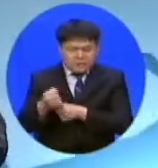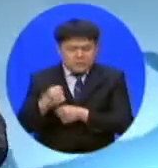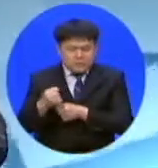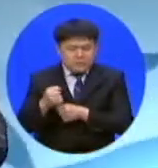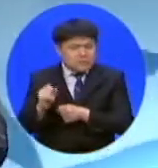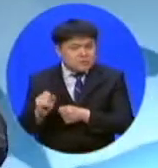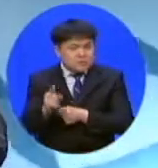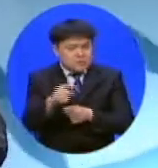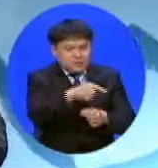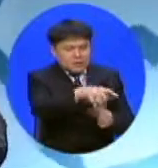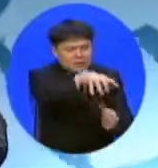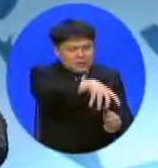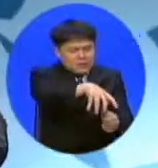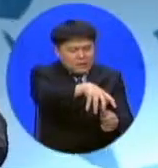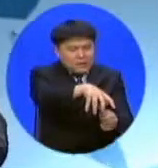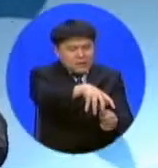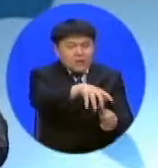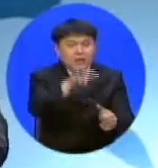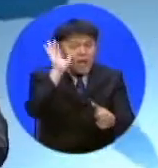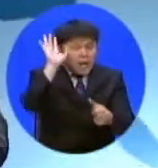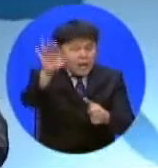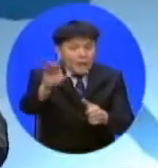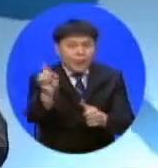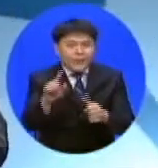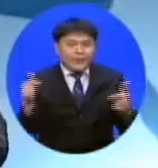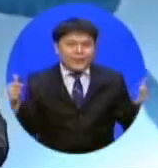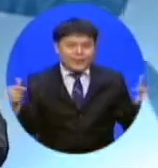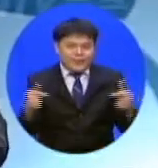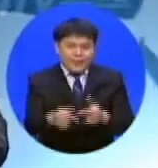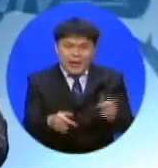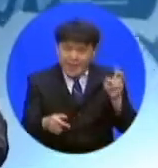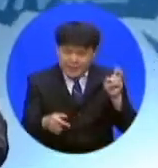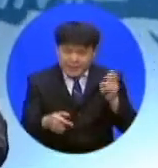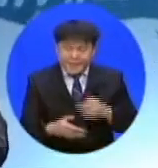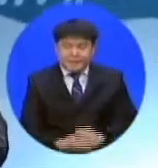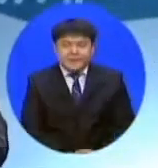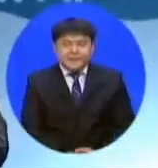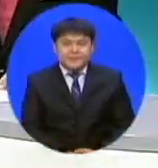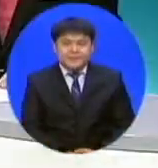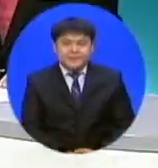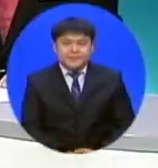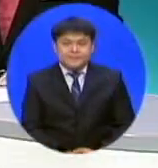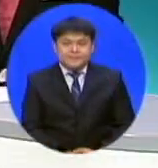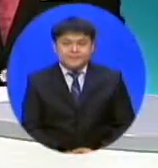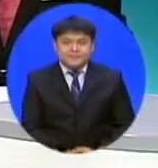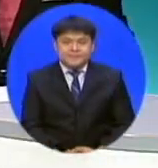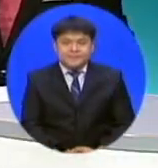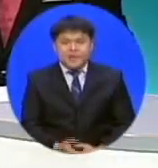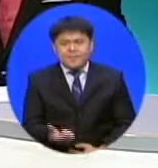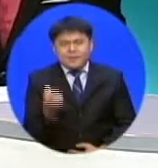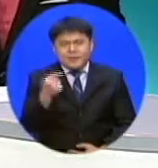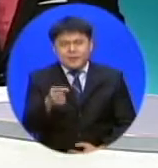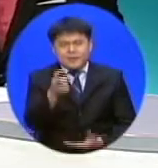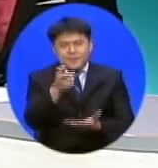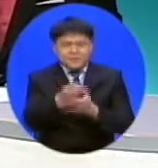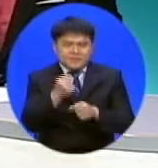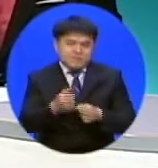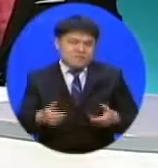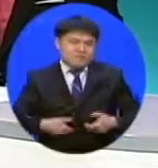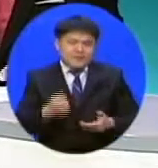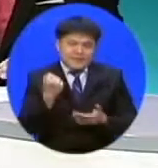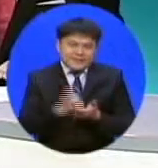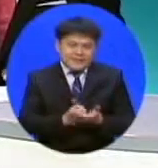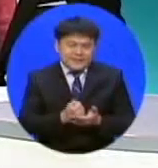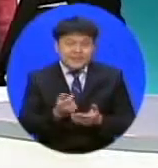뭐 일종의 결탁 같은 거에 의한 좀 사회 문제도 좀 적어지지 않을까 생각이 듭니다. 네, 진작에 이런 조항 자체가 나왔어야